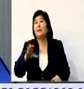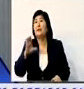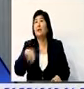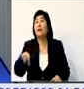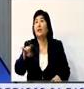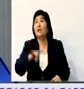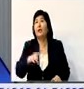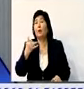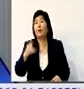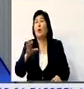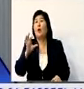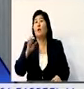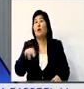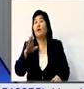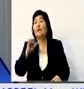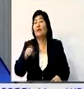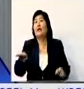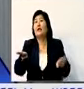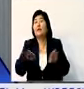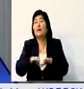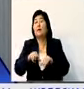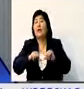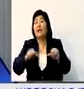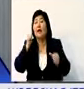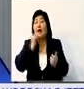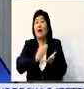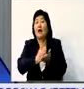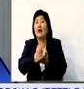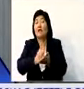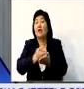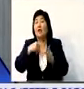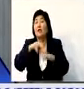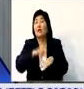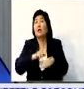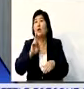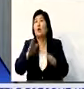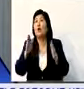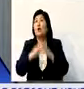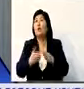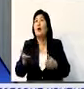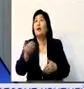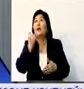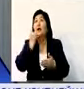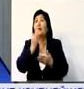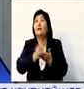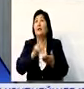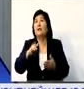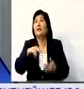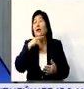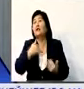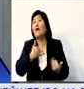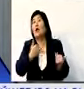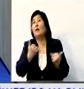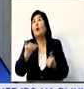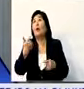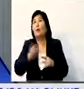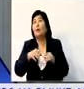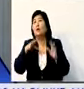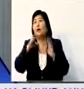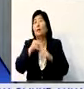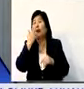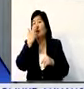руководства областного двд совместно советуете данного органа внутренних дел побывали в домах у наших ветеранов оказали им почести уже вошла